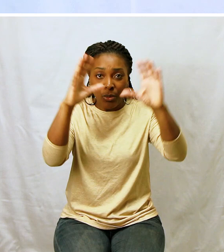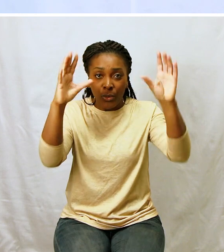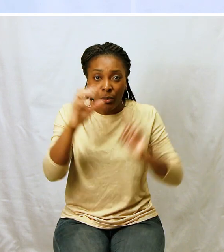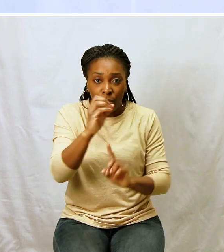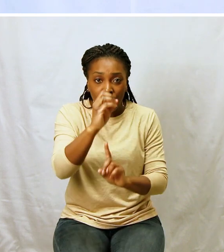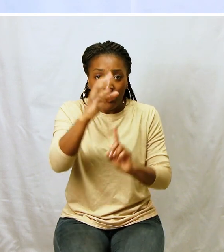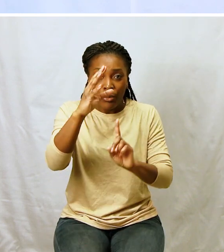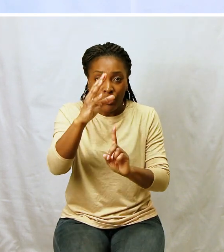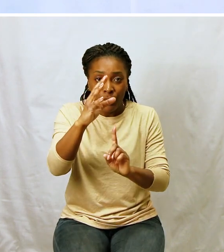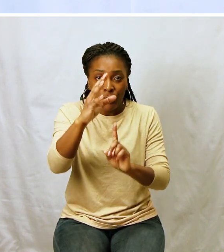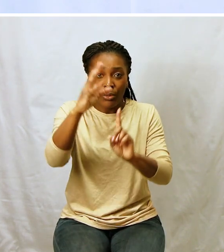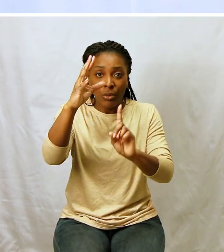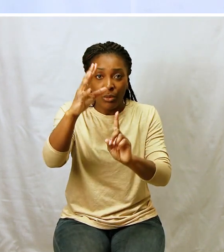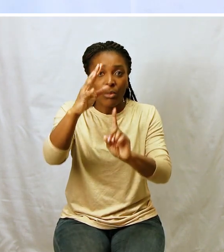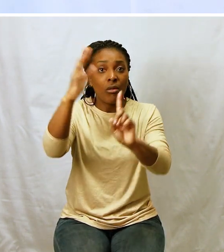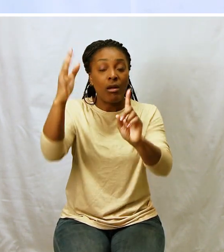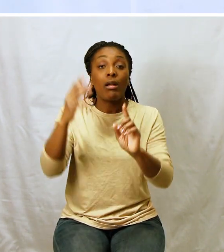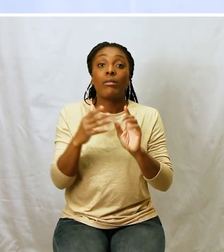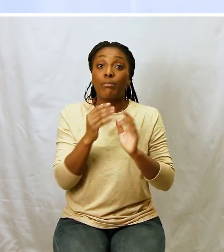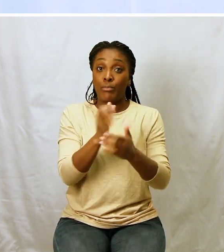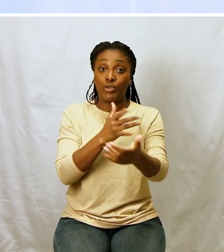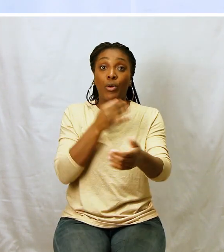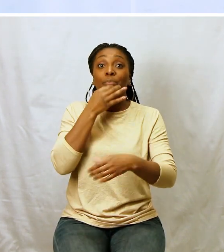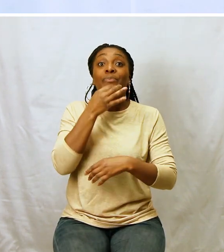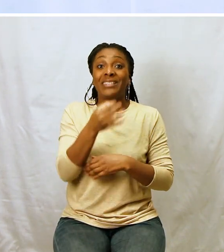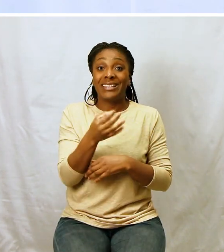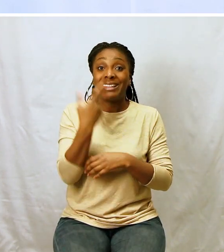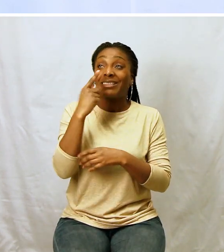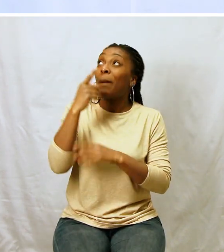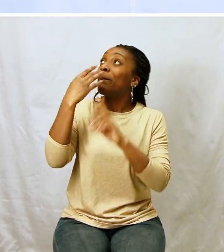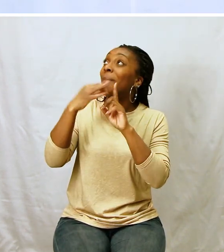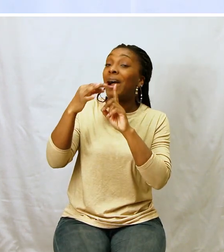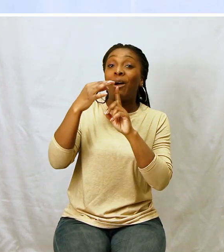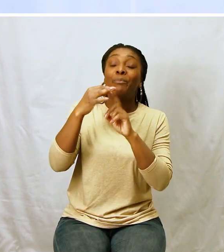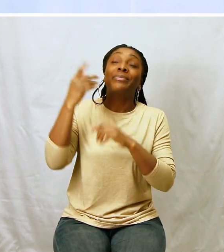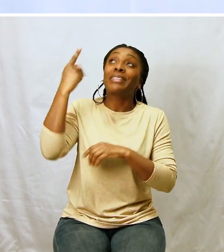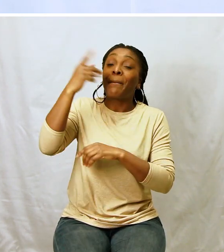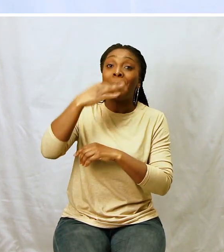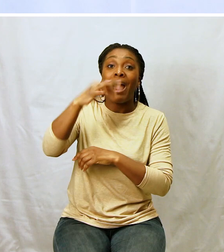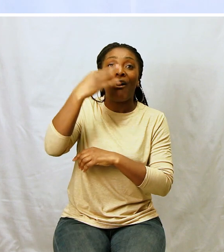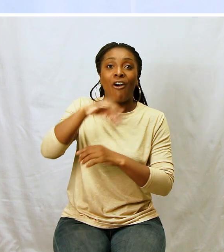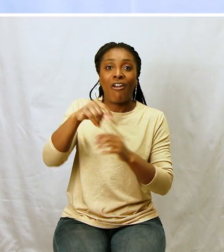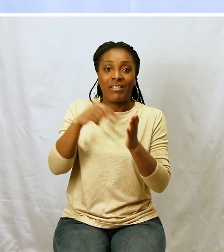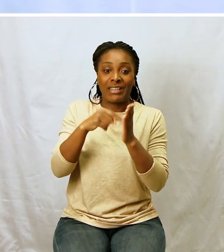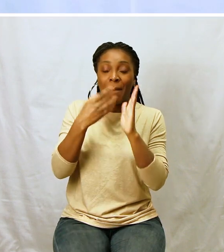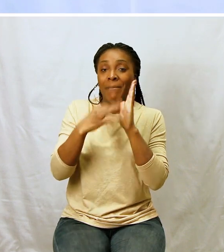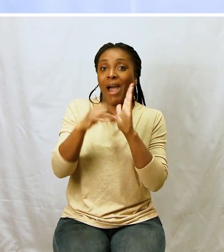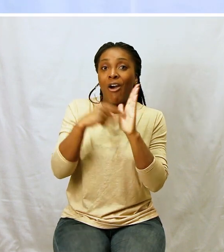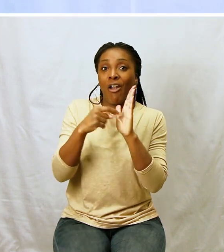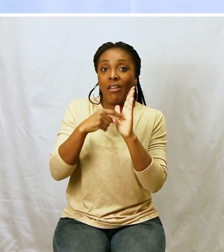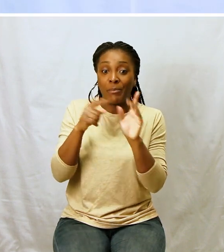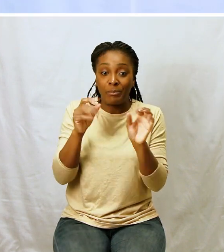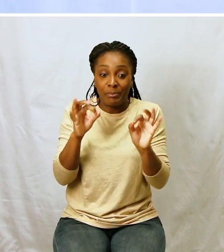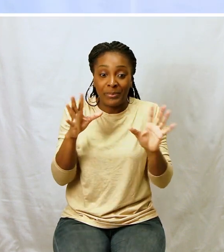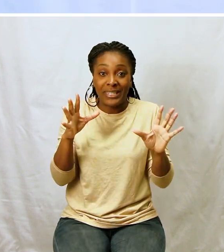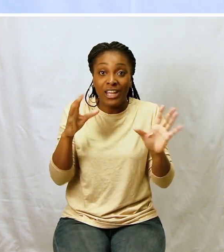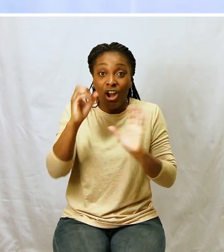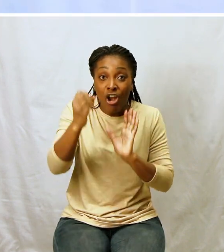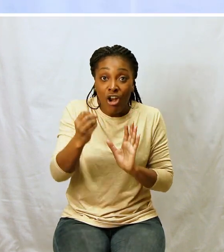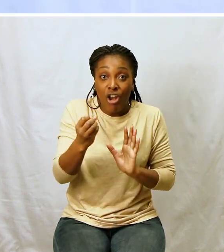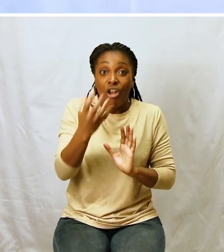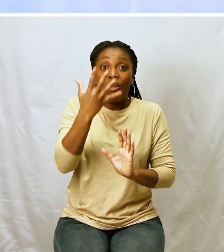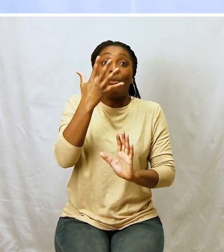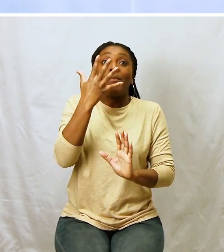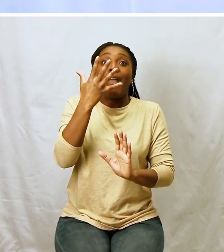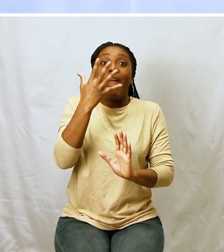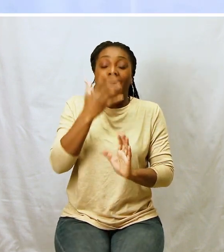Ta parole est une lampe à mes pieds et une lumière sur mon sentier. Amen, disait David. Ta